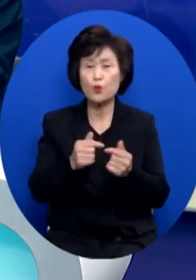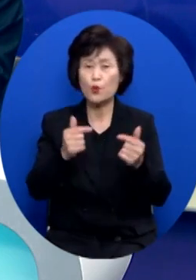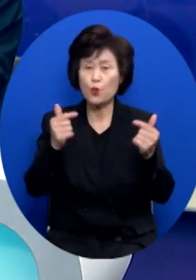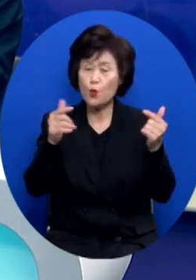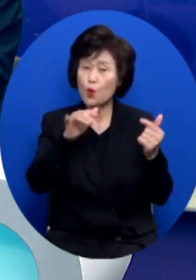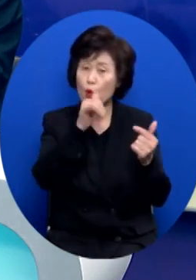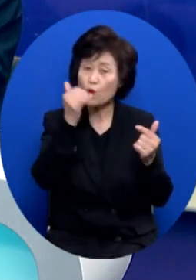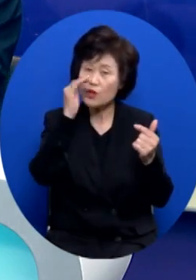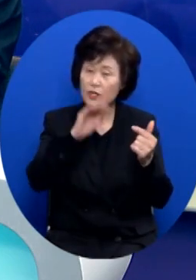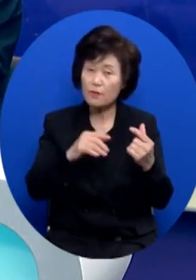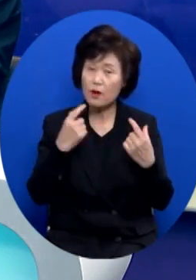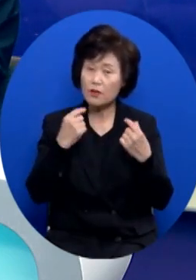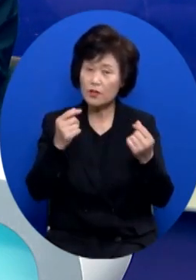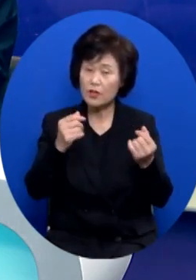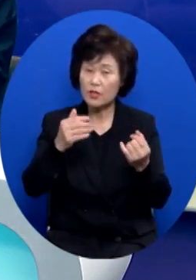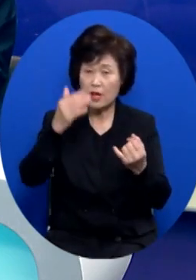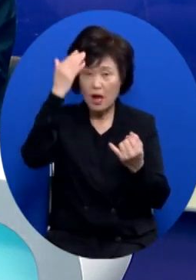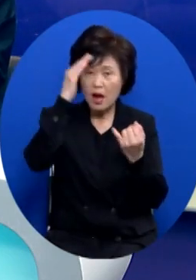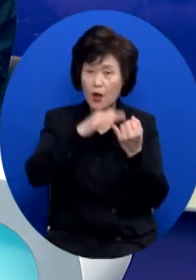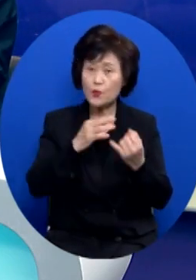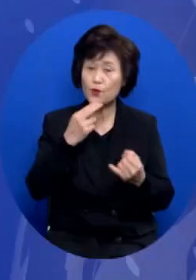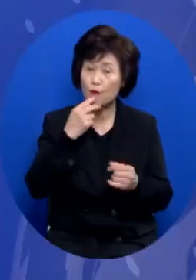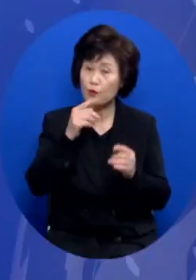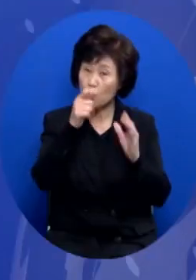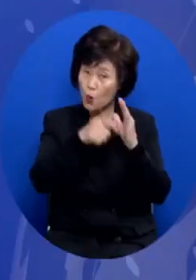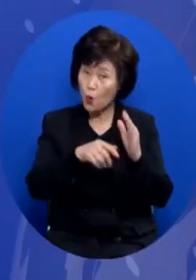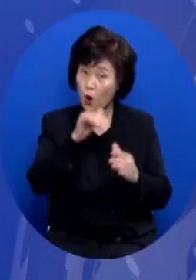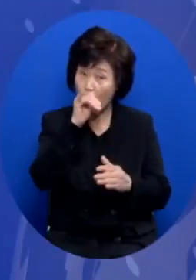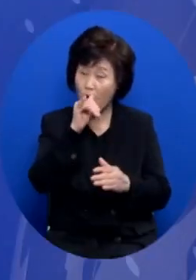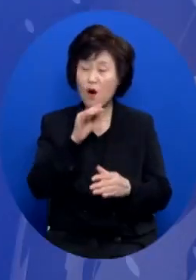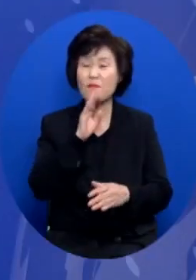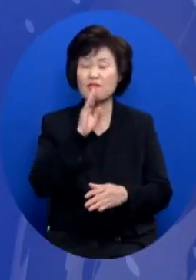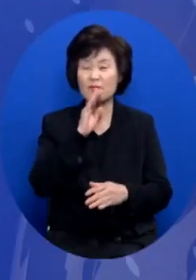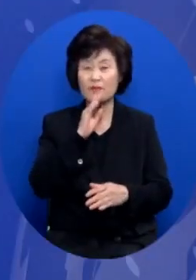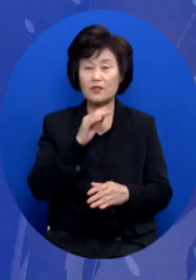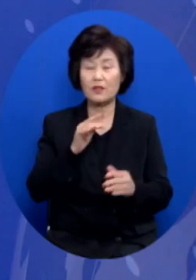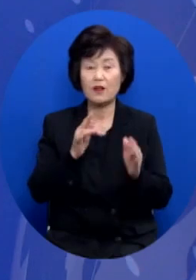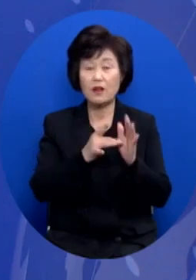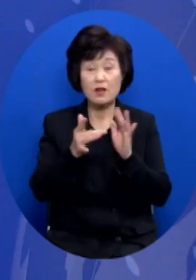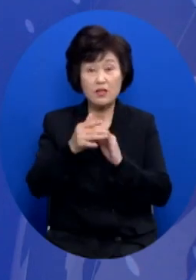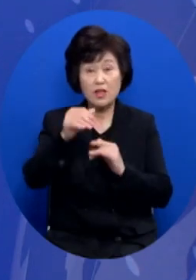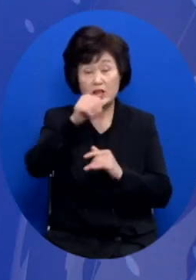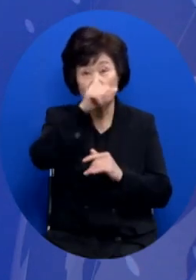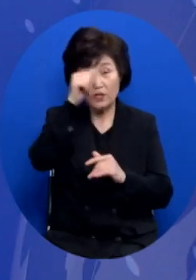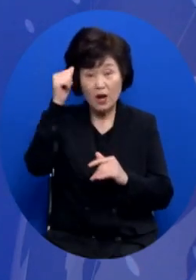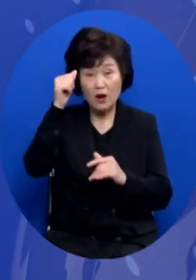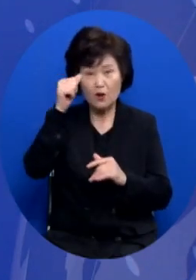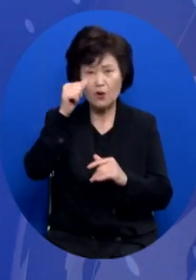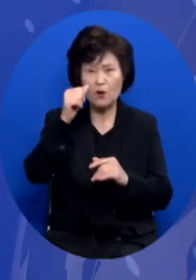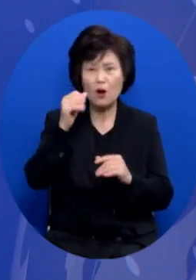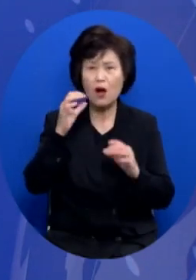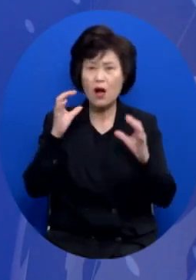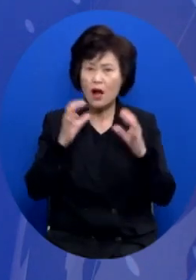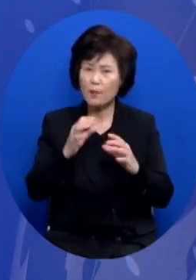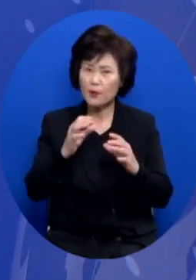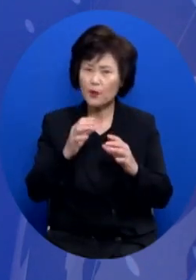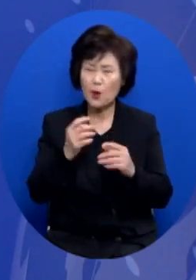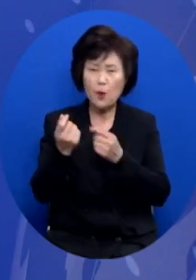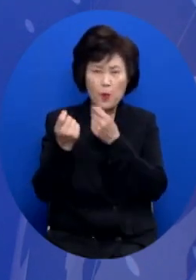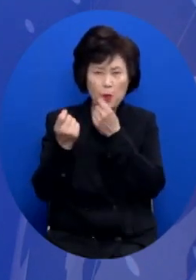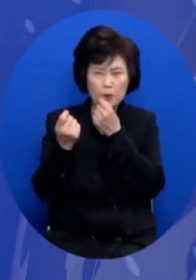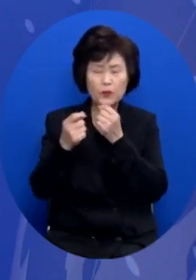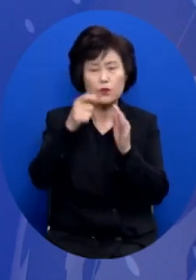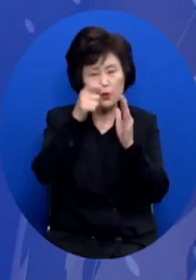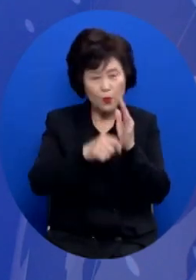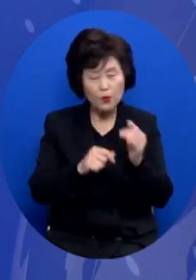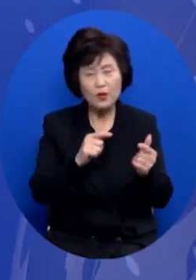교단들이 있다고요 어떤가요네 그렇습니다 이 예장 합동이 고신 총회 같이 보수적인 성향의 교단에